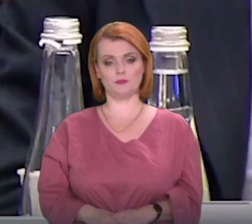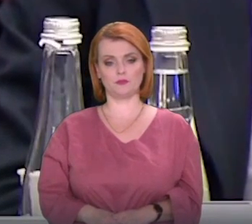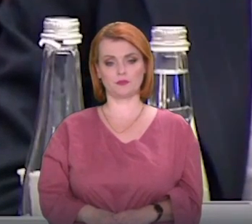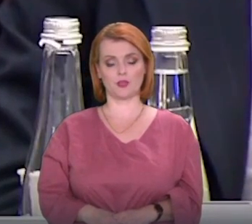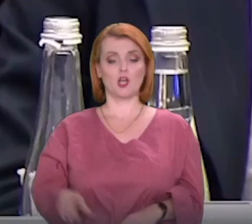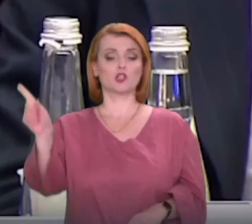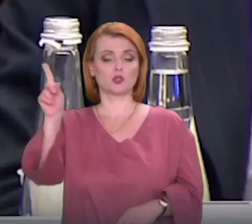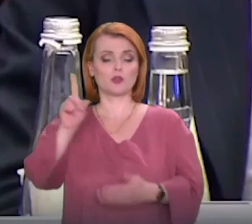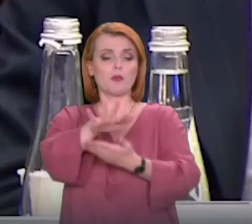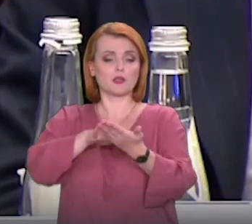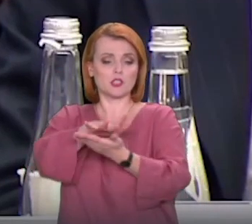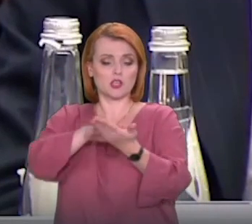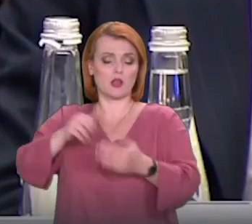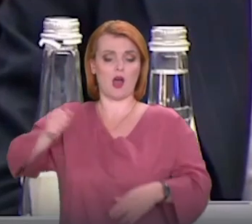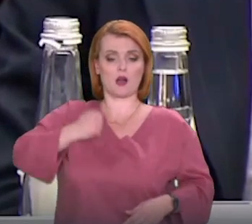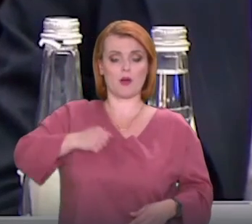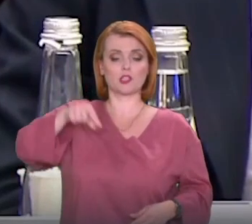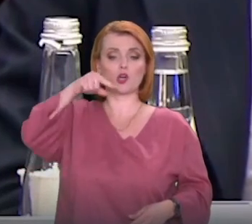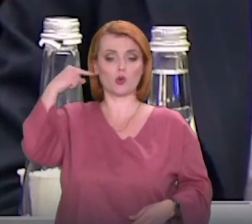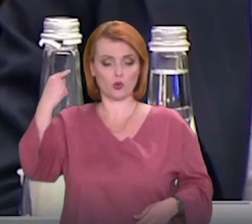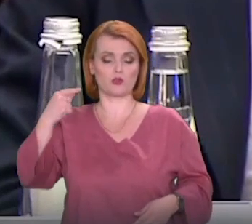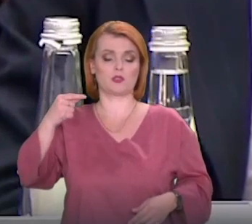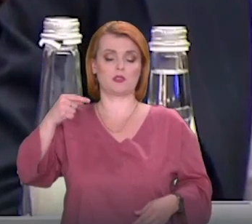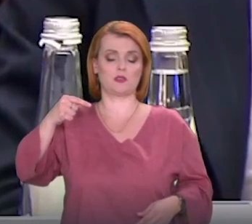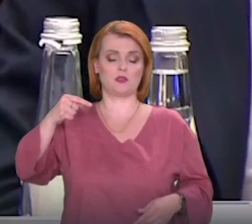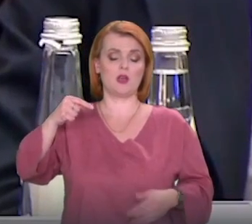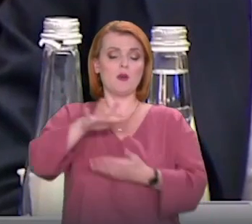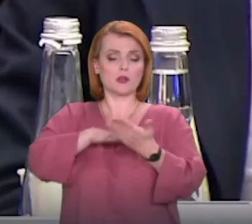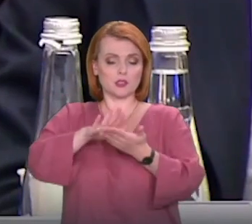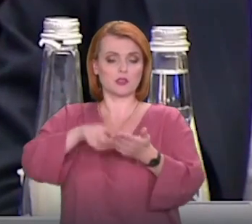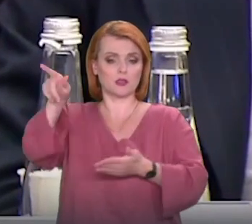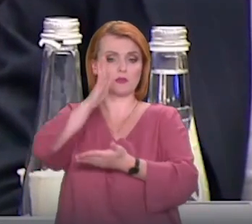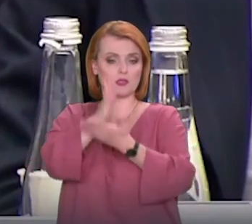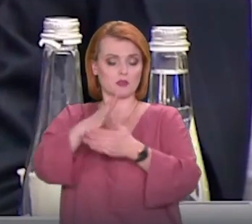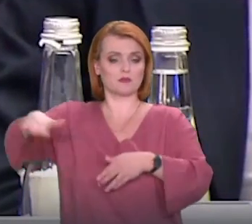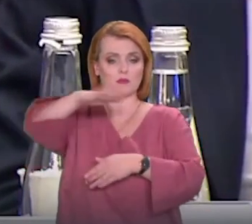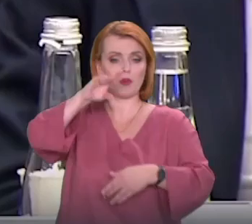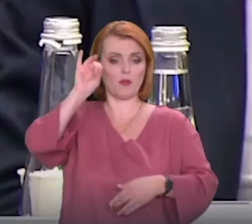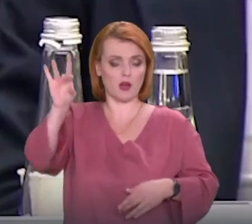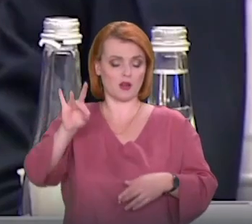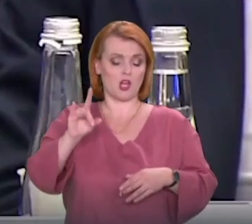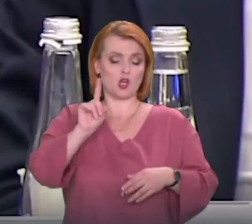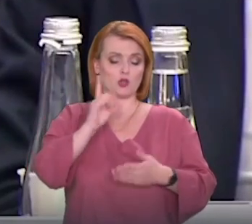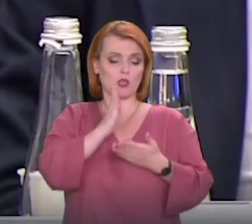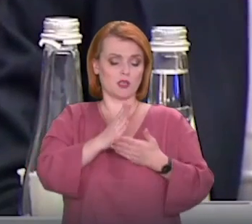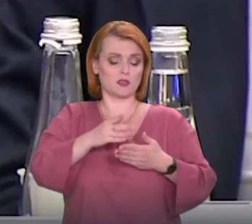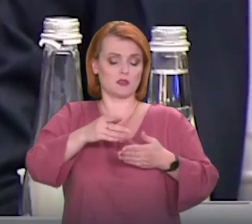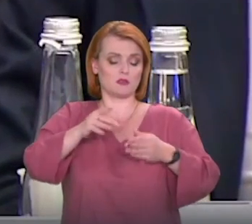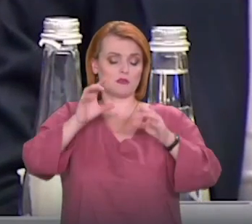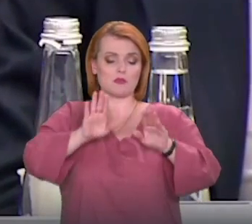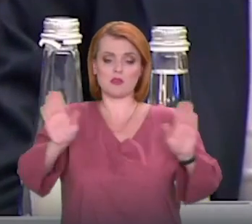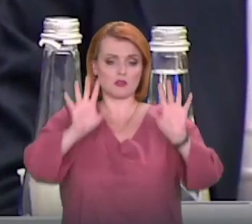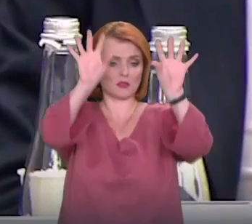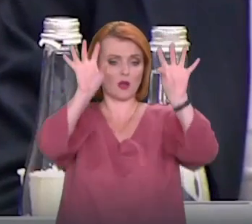Prezența ilegală a forțelor militare ruse continuă să încalce suveranitatea și neutralitatea Republicii Moldova. Retragerea completă și